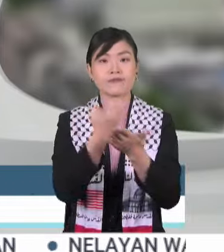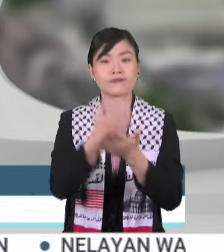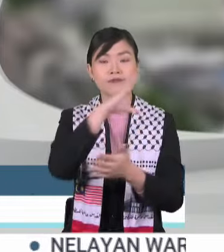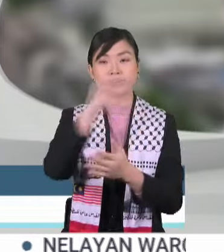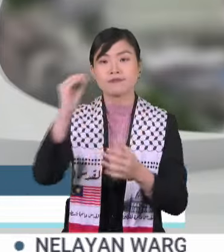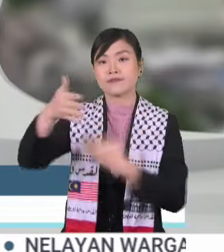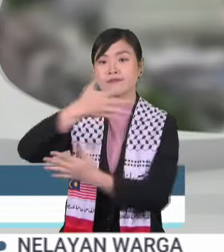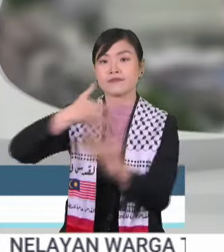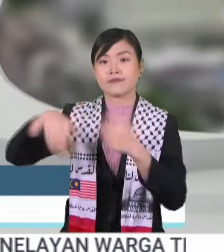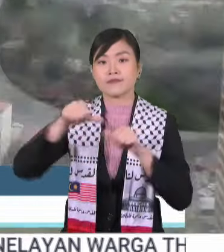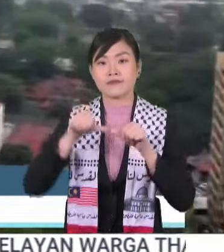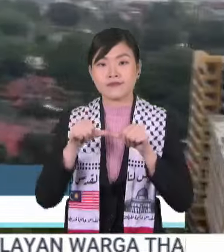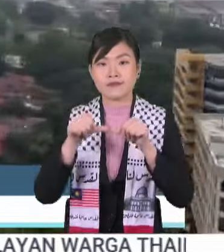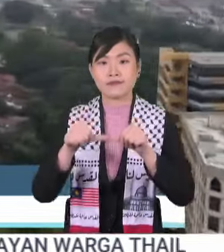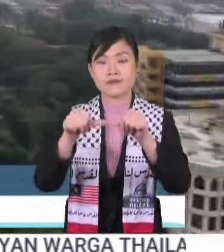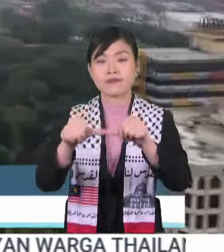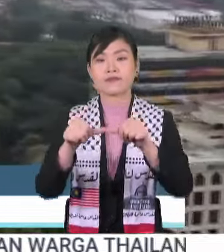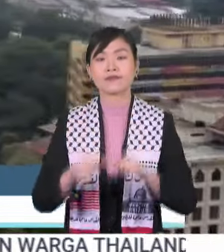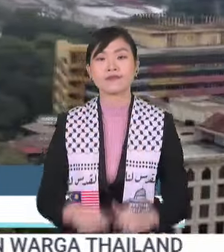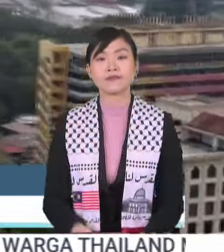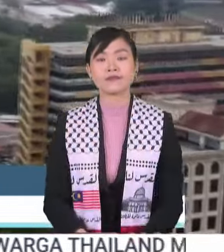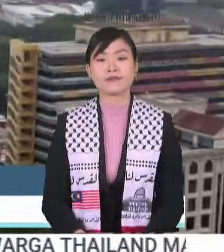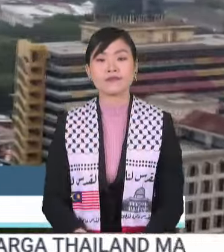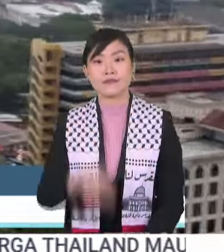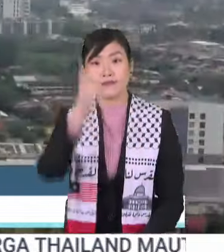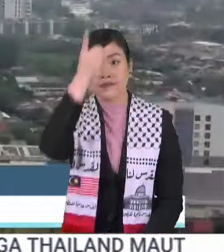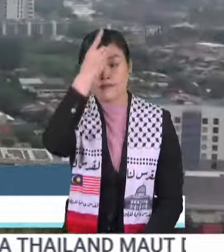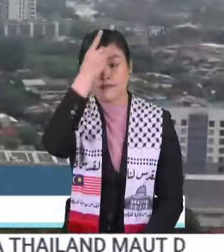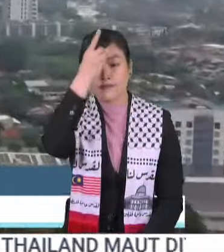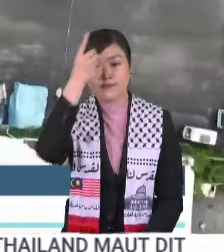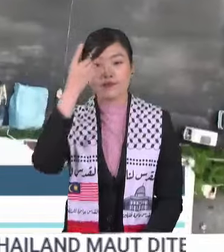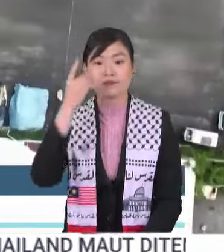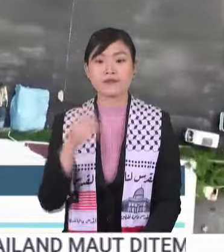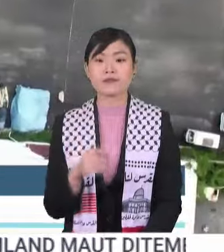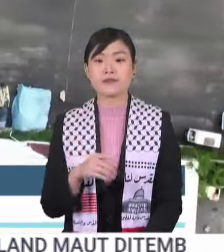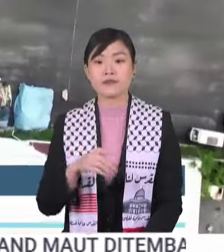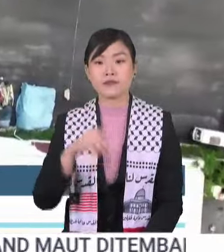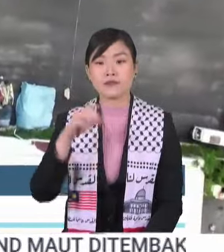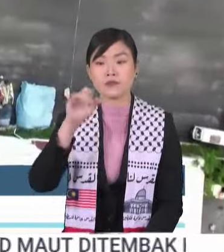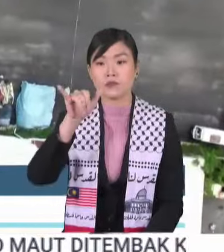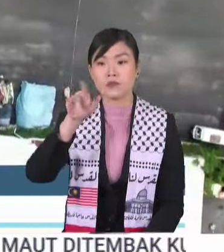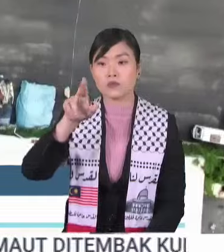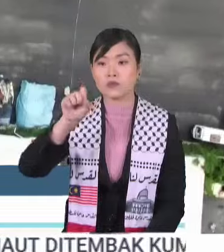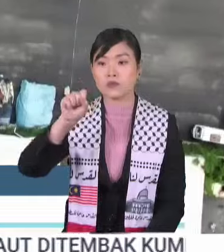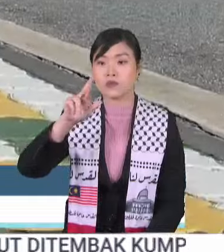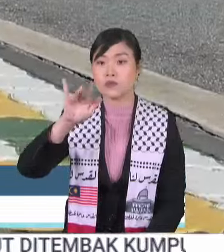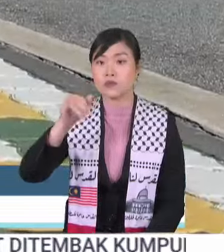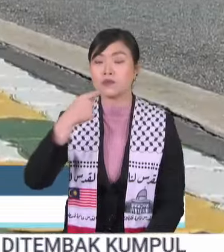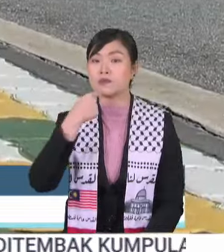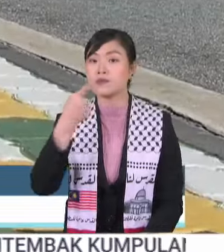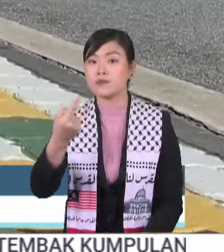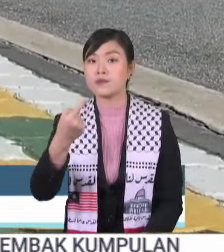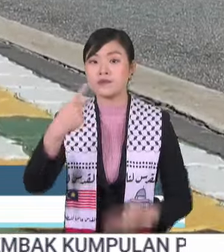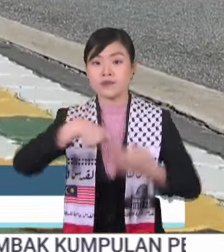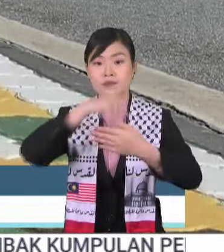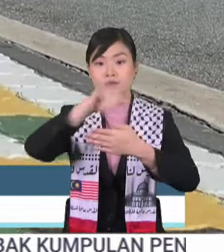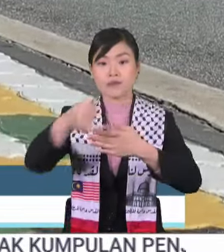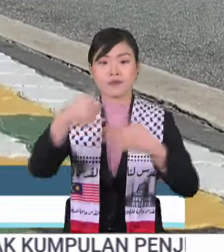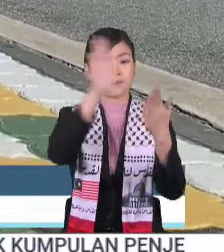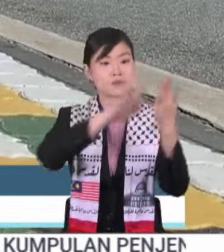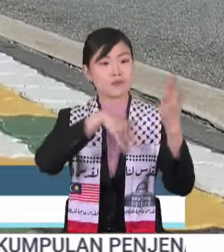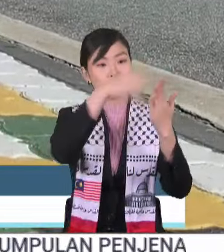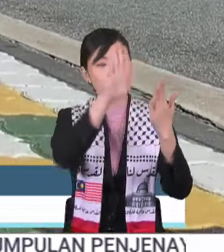sosial yang berterusan datuk Bandar alus setara Datuk Mohamad Yusri Mat Daud berkata projek mural